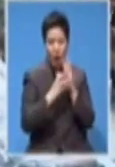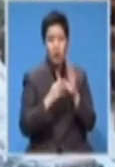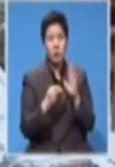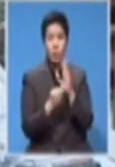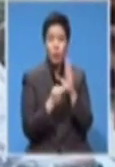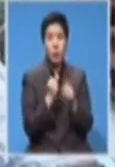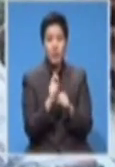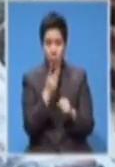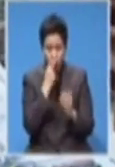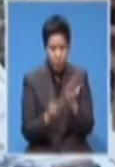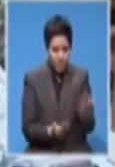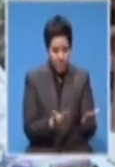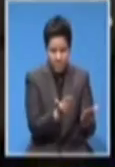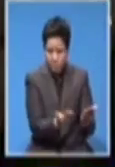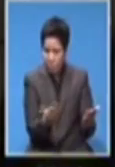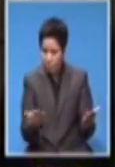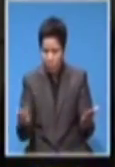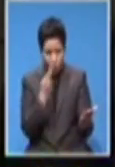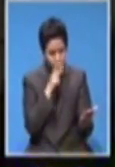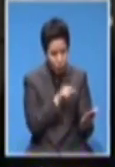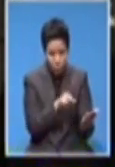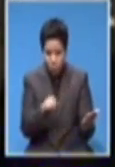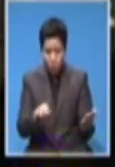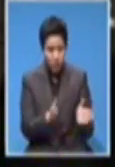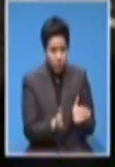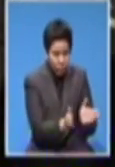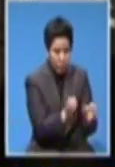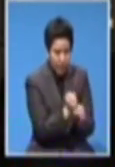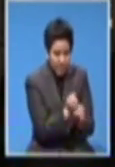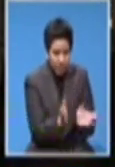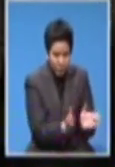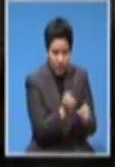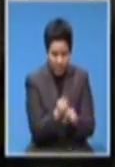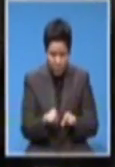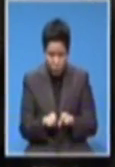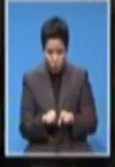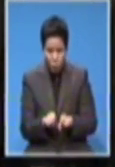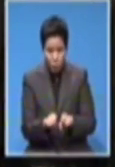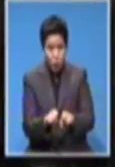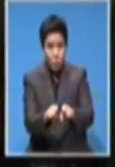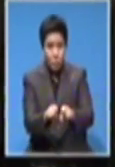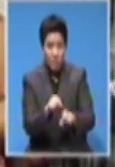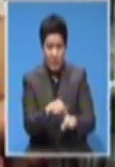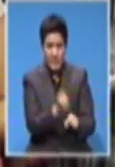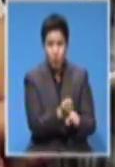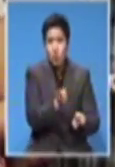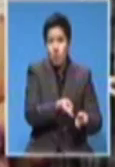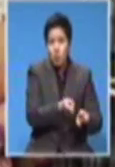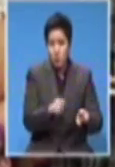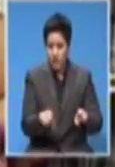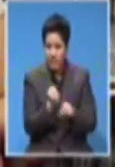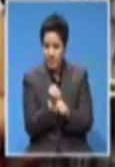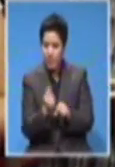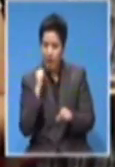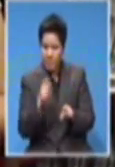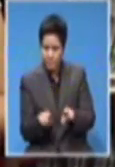คลี่ออกมาทีละอันทีละอันทีละอันแล้วก็ส่วนหนึ่งทำไปนะคู่ขนานกันไปอีกส่วนก็ต้องปฏิบัติราชการต่อไปนะครับแก้ปัญหาให้